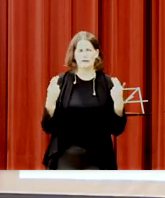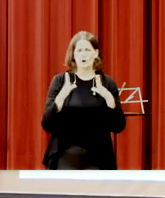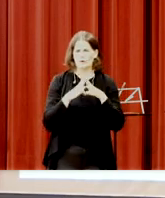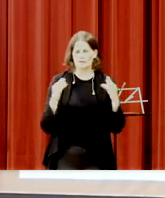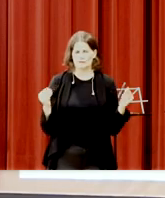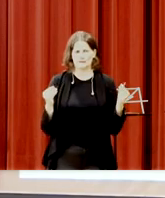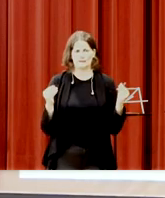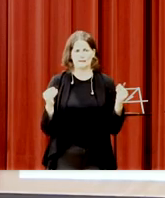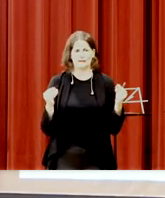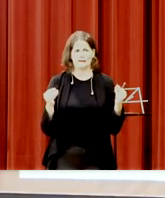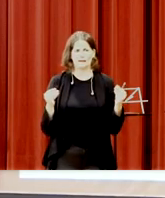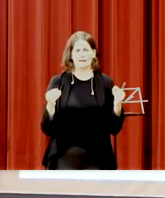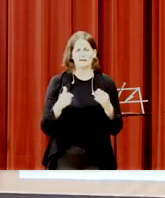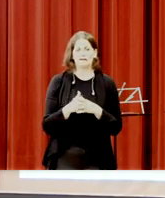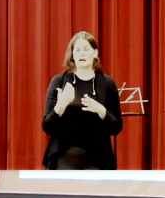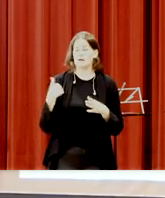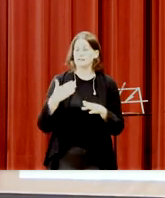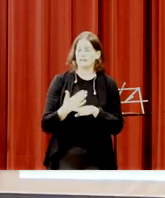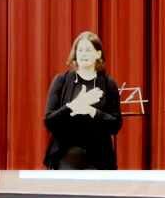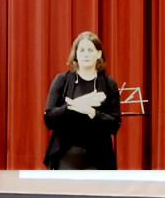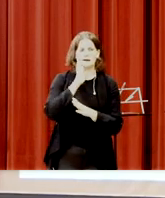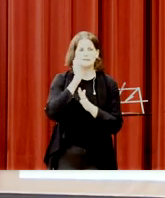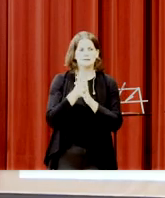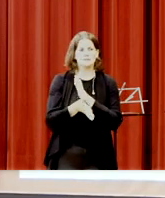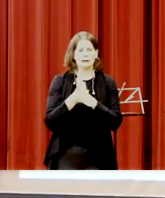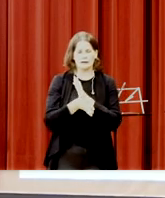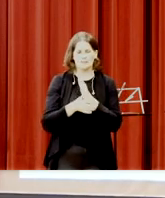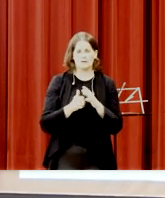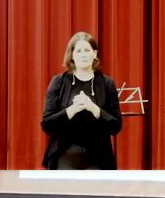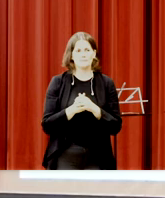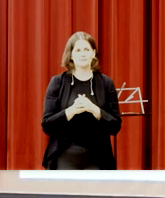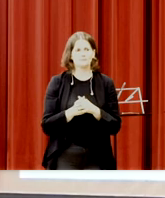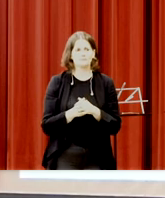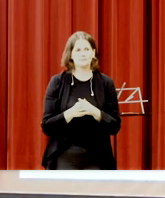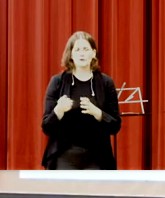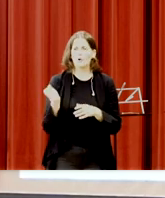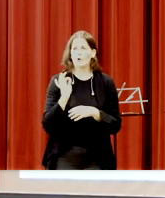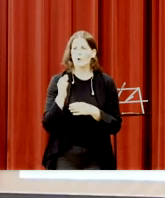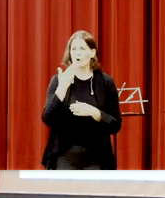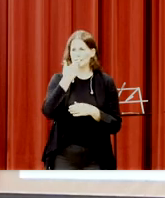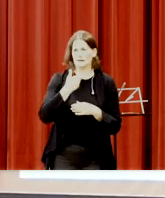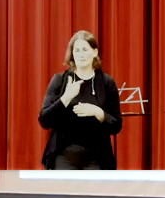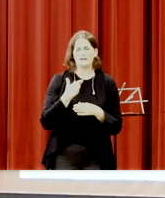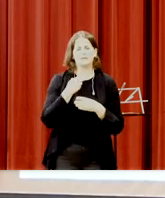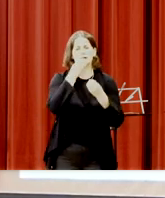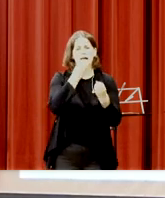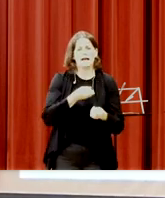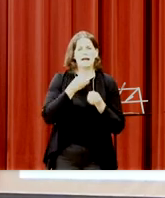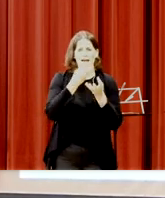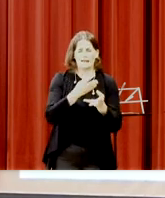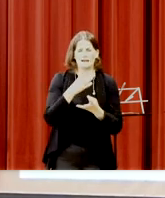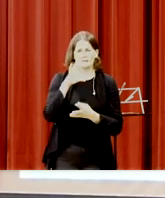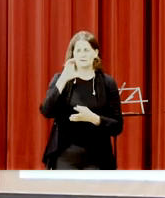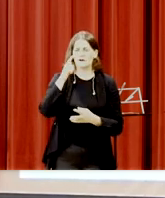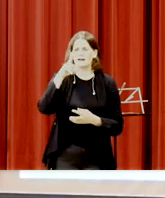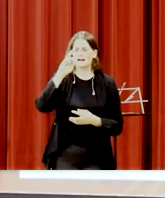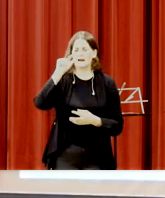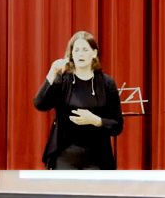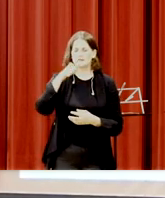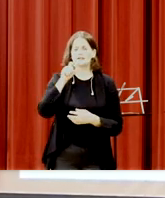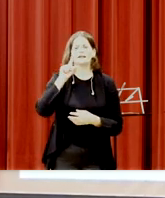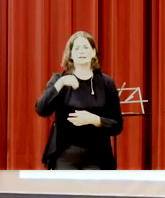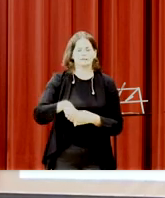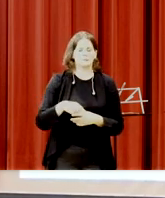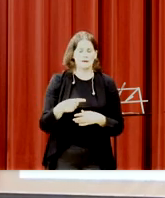també l'honorable president, el molt honorable president Illa, la setmana passada la intervenció que va fer a la inauguració del sistema universitari català,